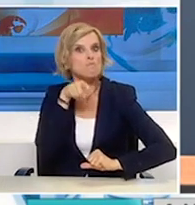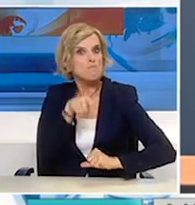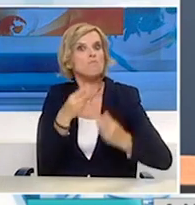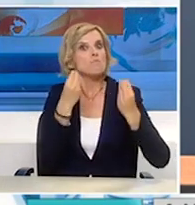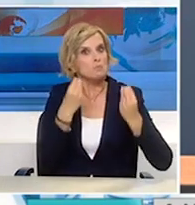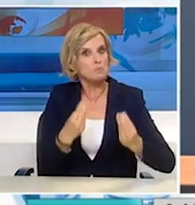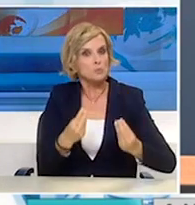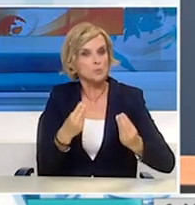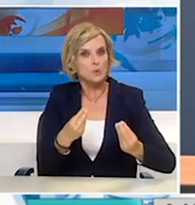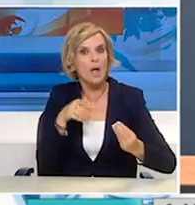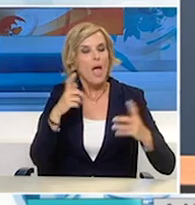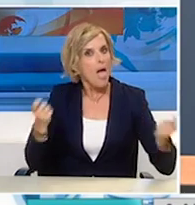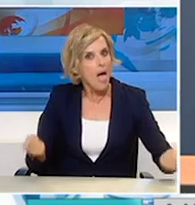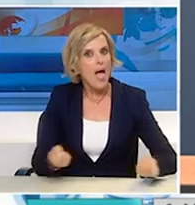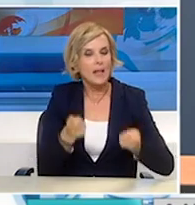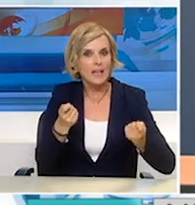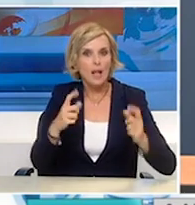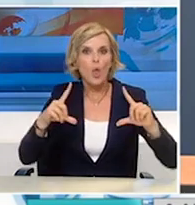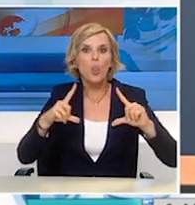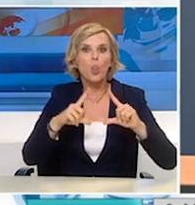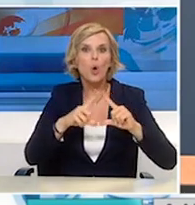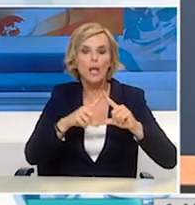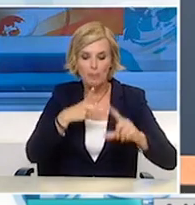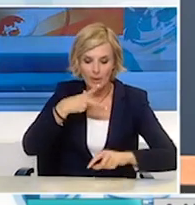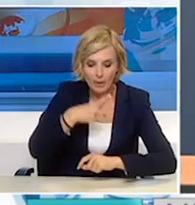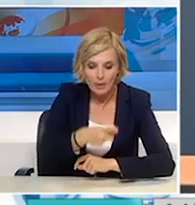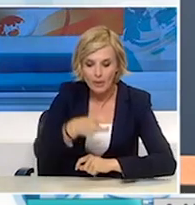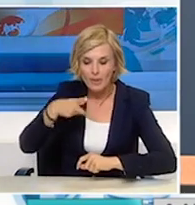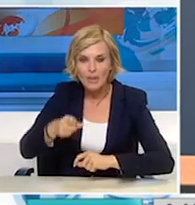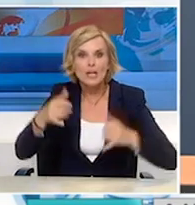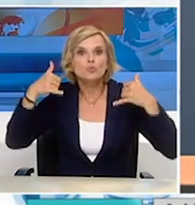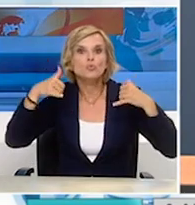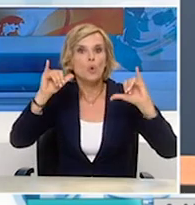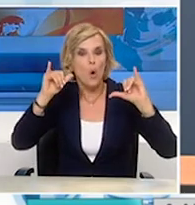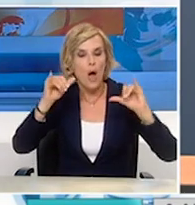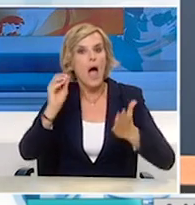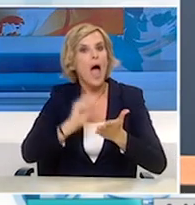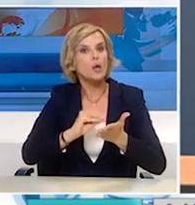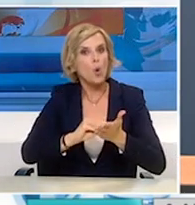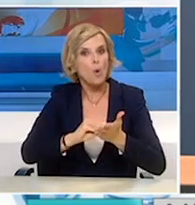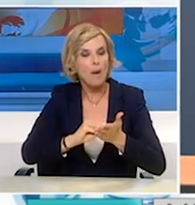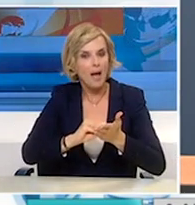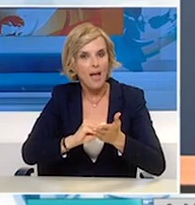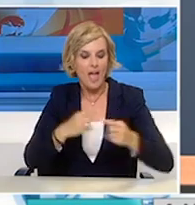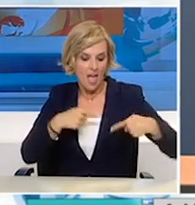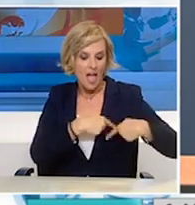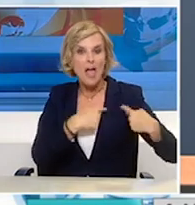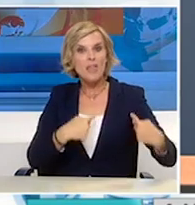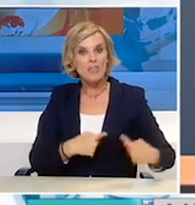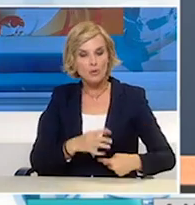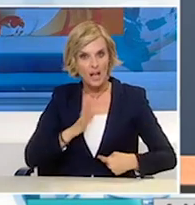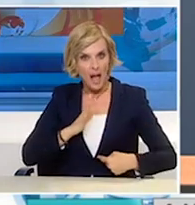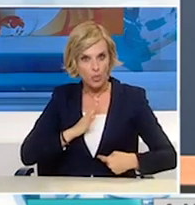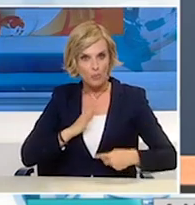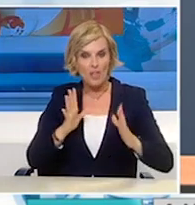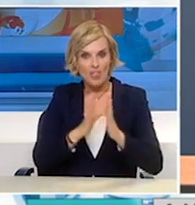με πειραματόζωα, ενώ σε μικρή πρώιμη μελέτη υγιών εθελοντών ηλικίας 18-55 έδειξε την